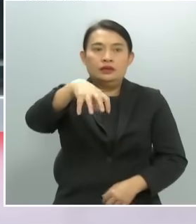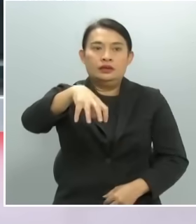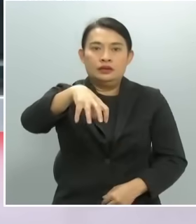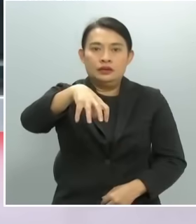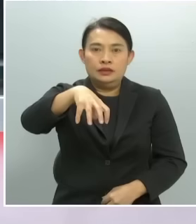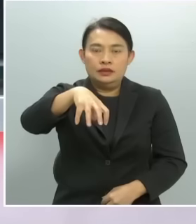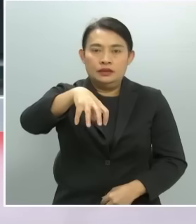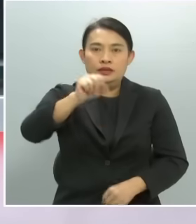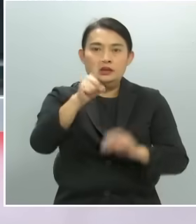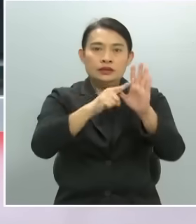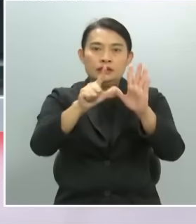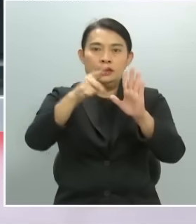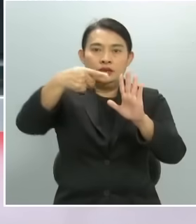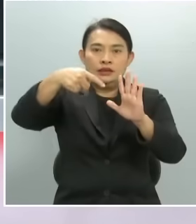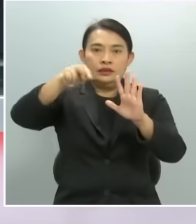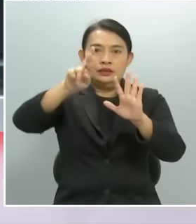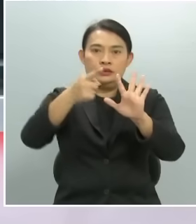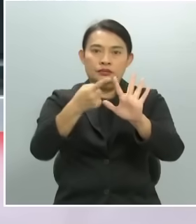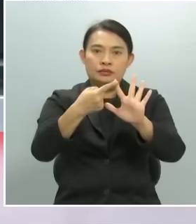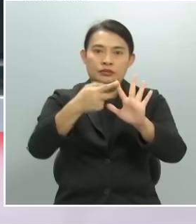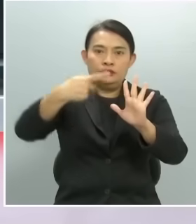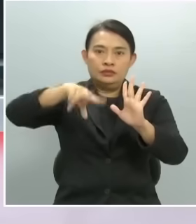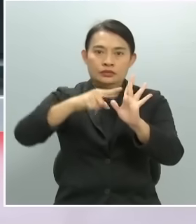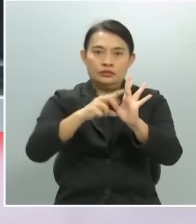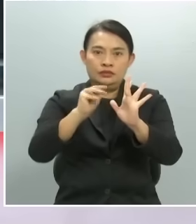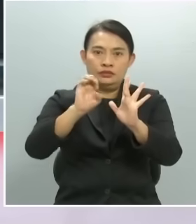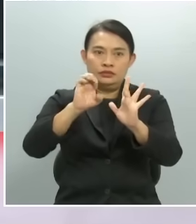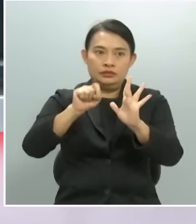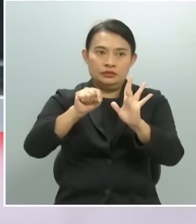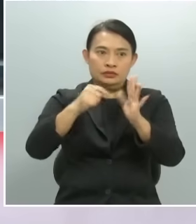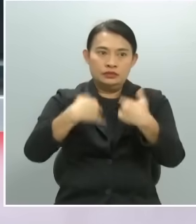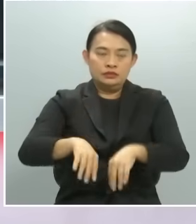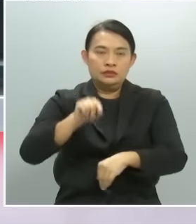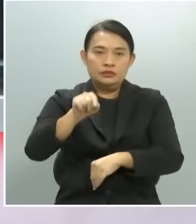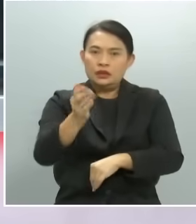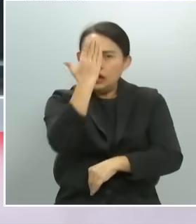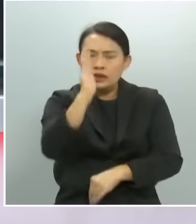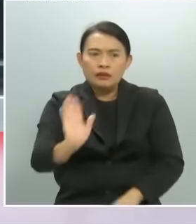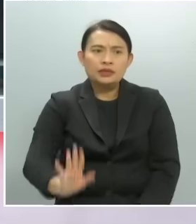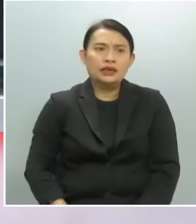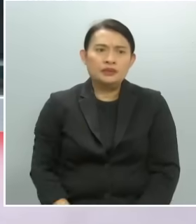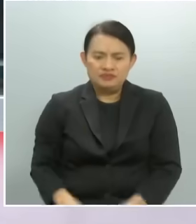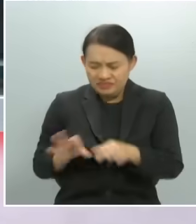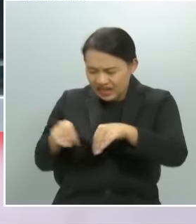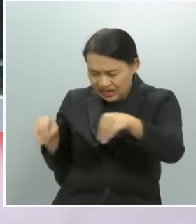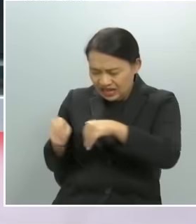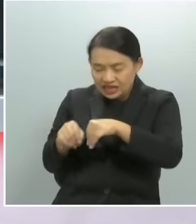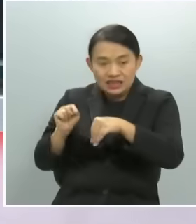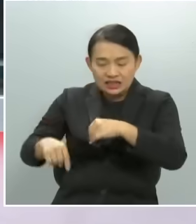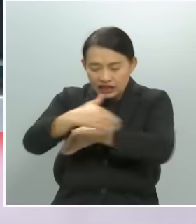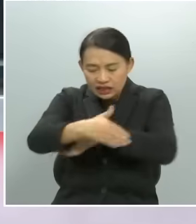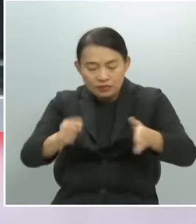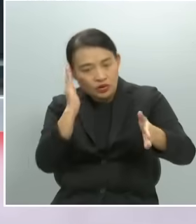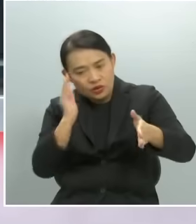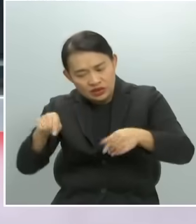ไหมแต่ศาลพระภูมิท่านผู้ชมครับไม่ได้ตั้งอยู่ข้างหน้าหรือข้างบนนะฮะตั้งอยู่ระเบียงของห้องนอนเลย